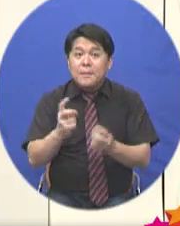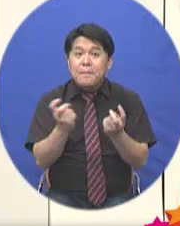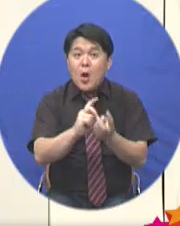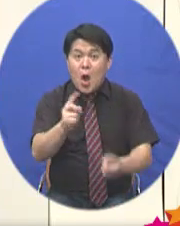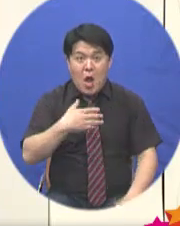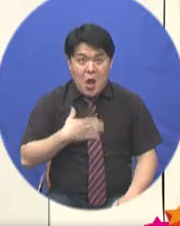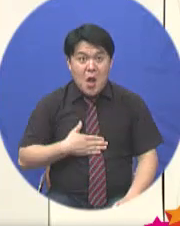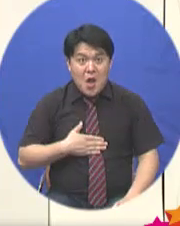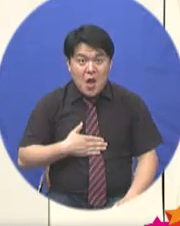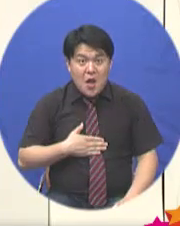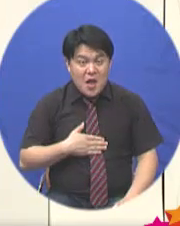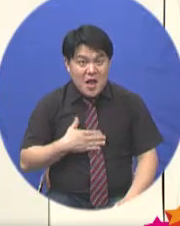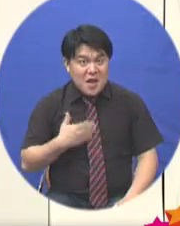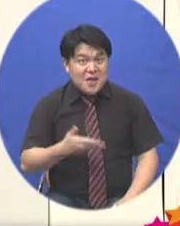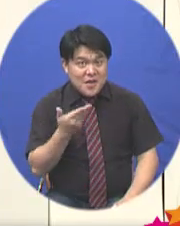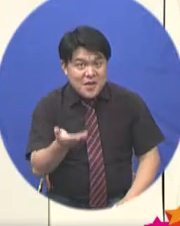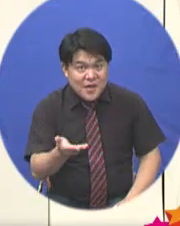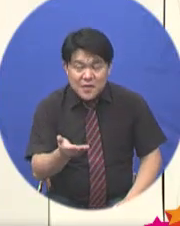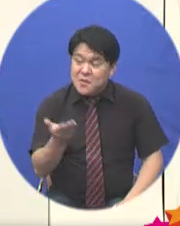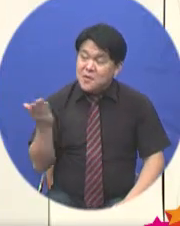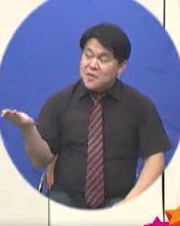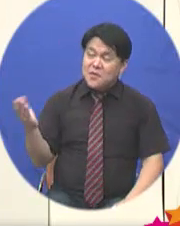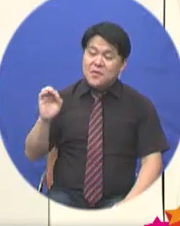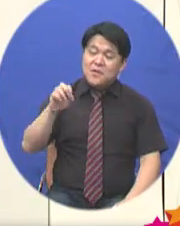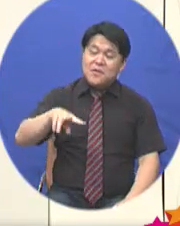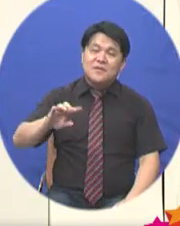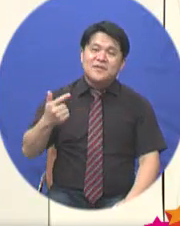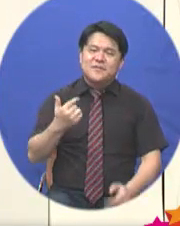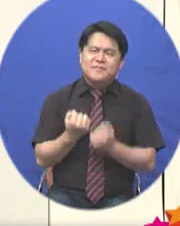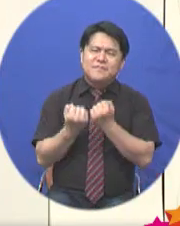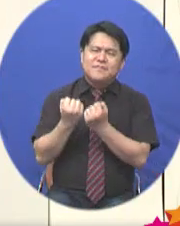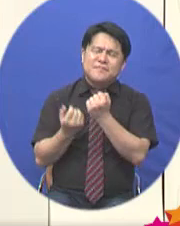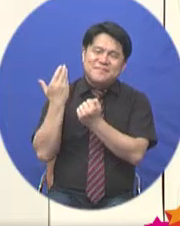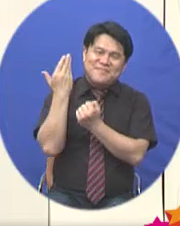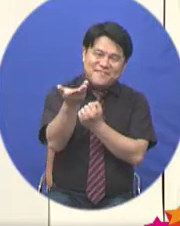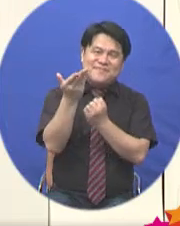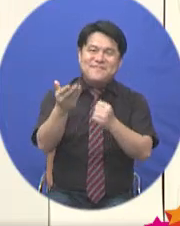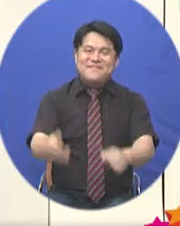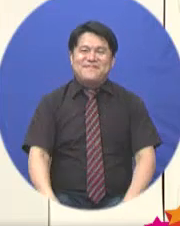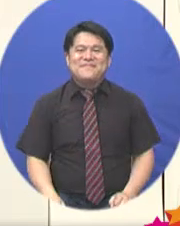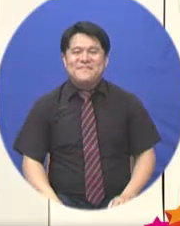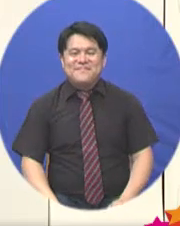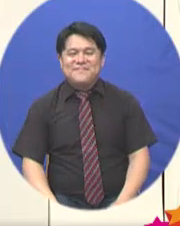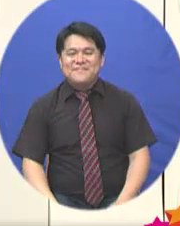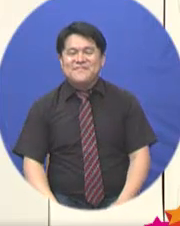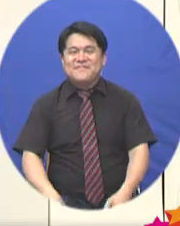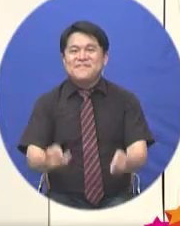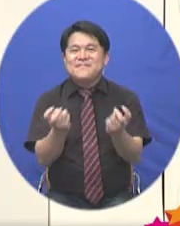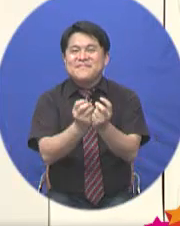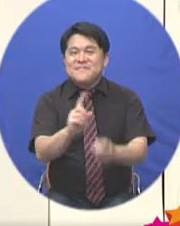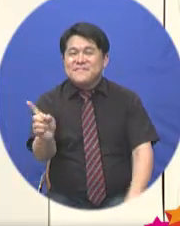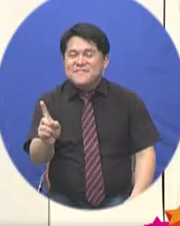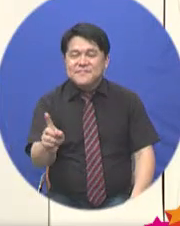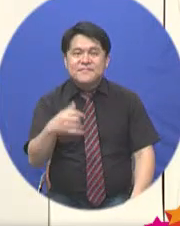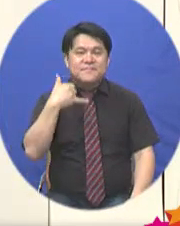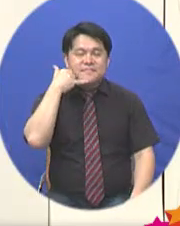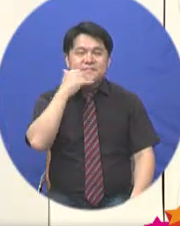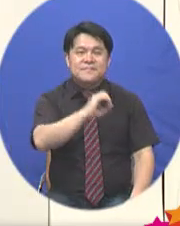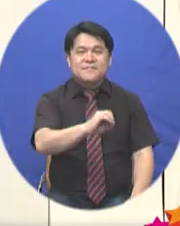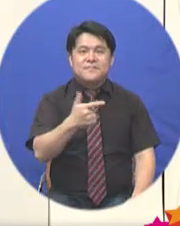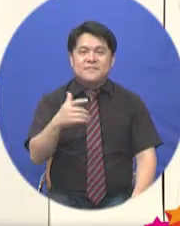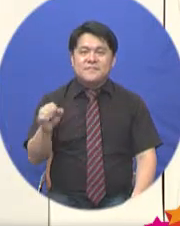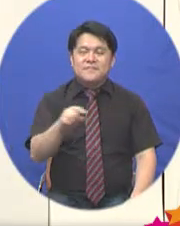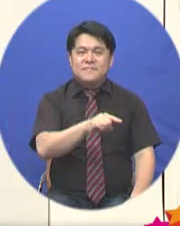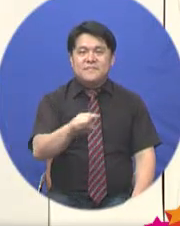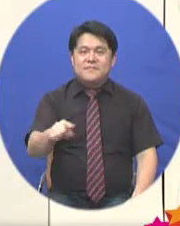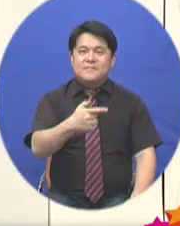알으셔야 되겠죠? 네. 유다은 씨께서 자세하게 알려주시기 바랍니다. 예, 참여 방법은요.